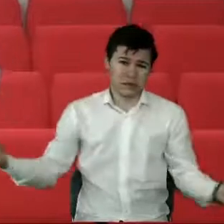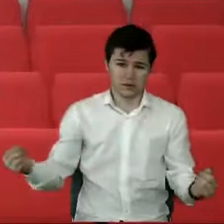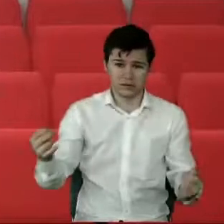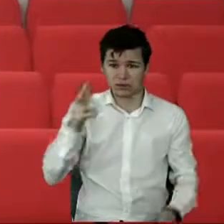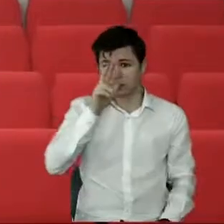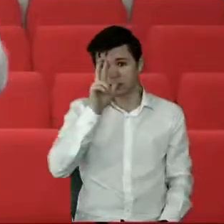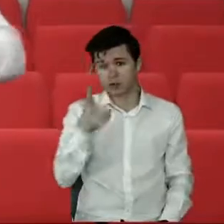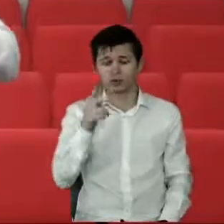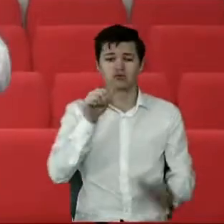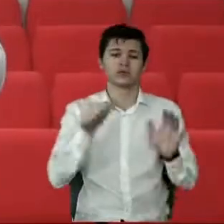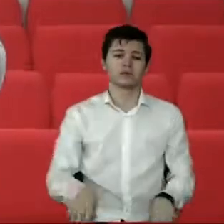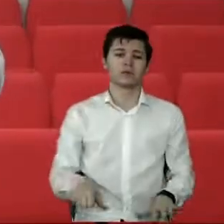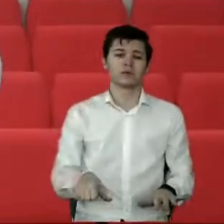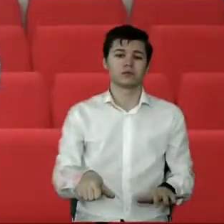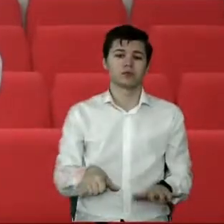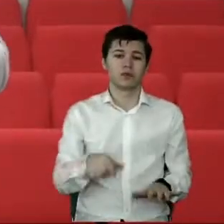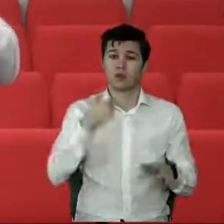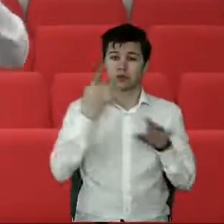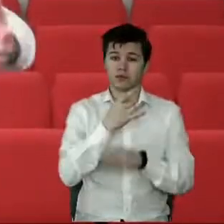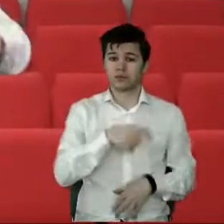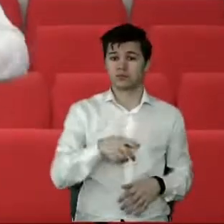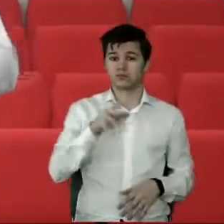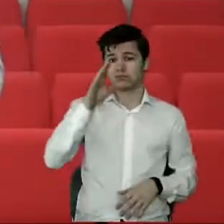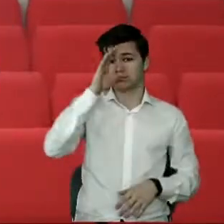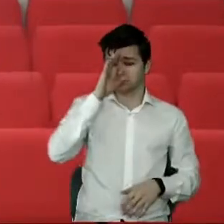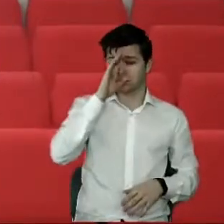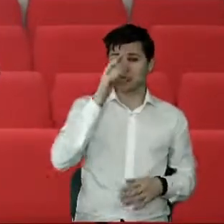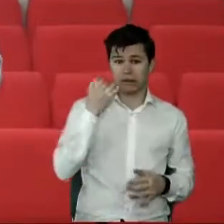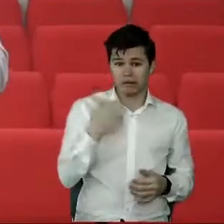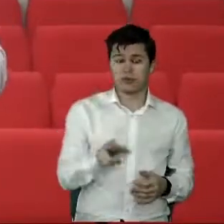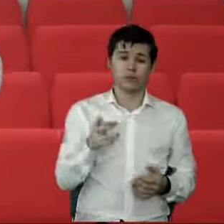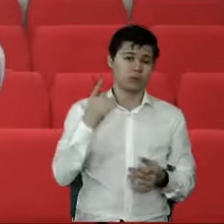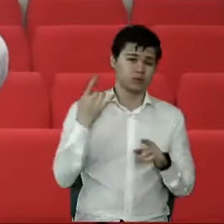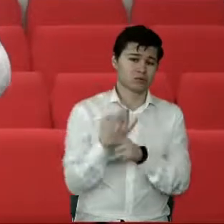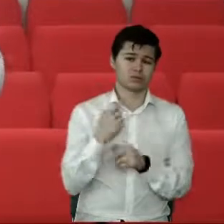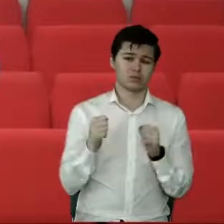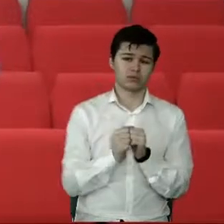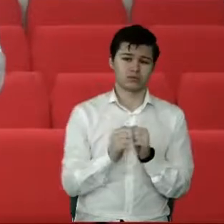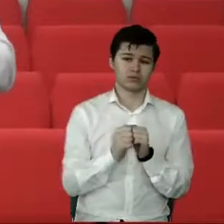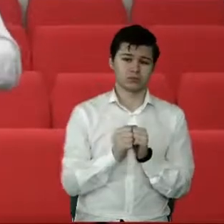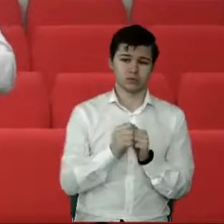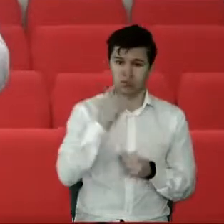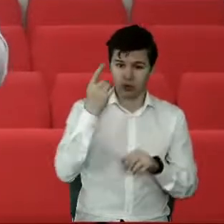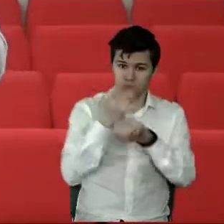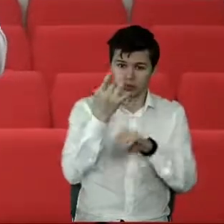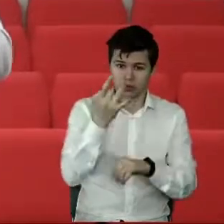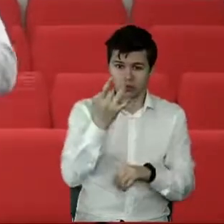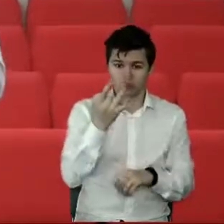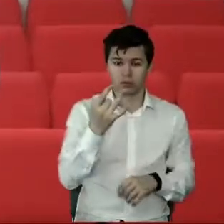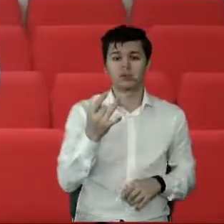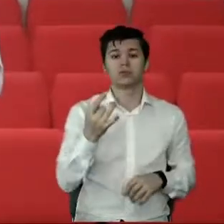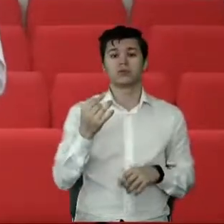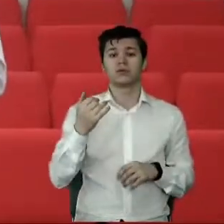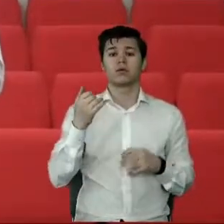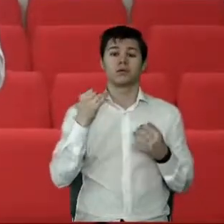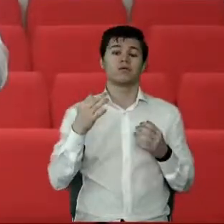не было дождя. По одной его молитве пришел голод на ту землю. По одной его молитве люди узнали, что есть Бог в